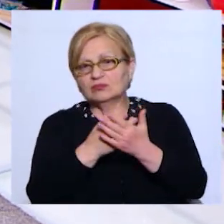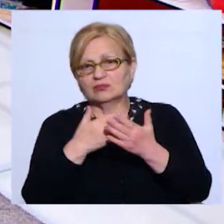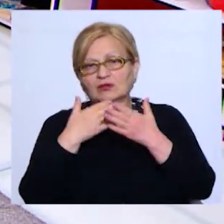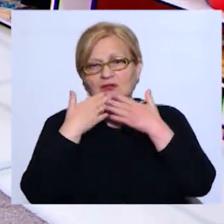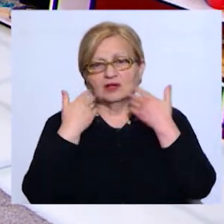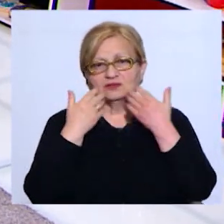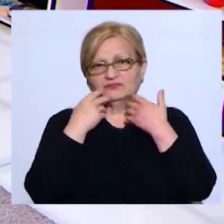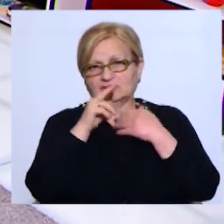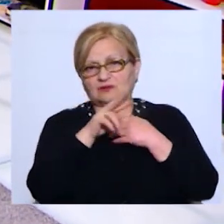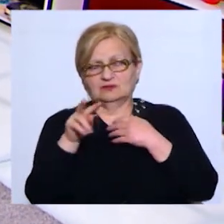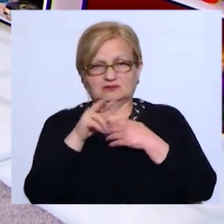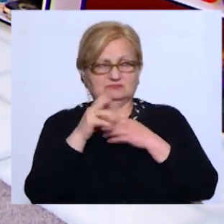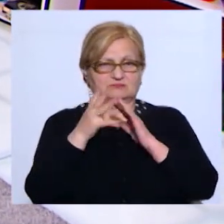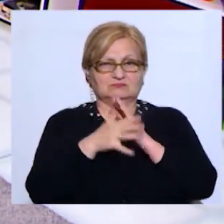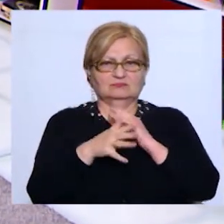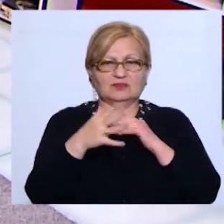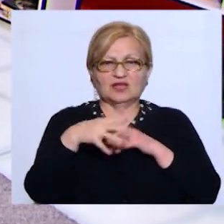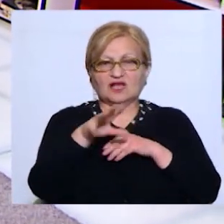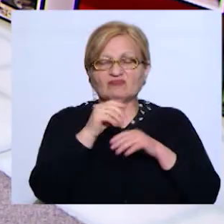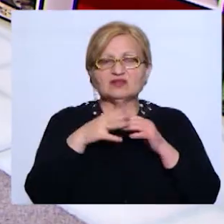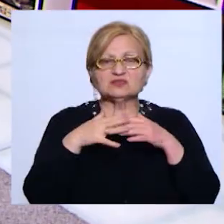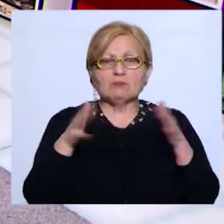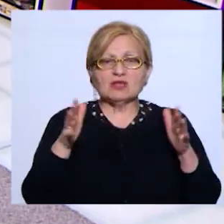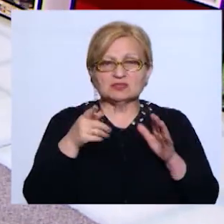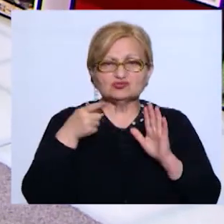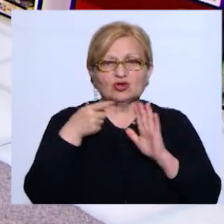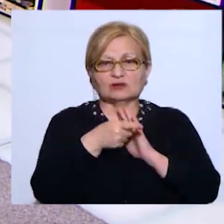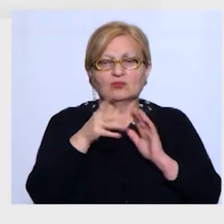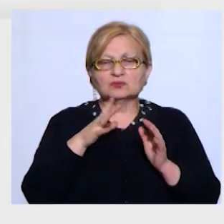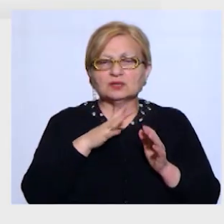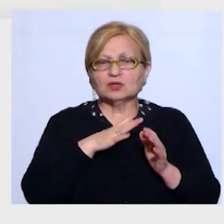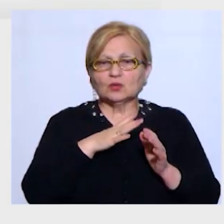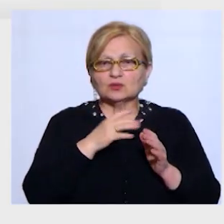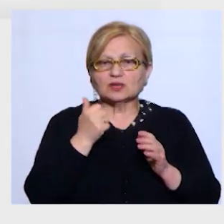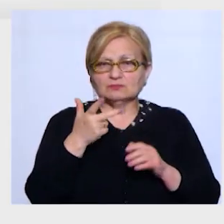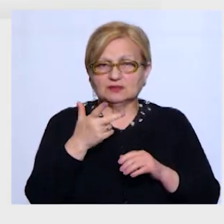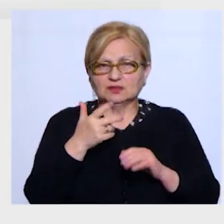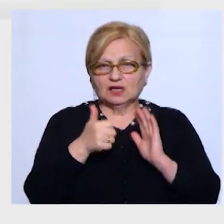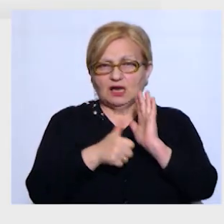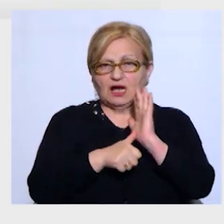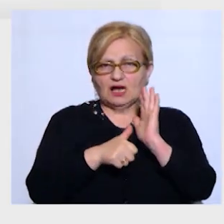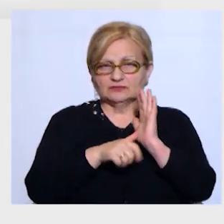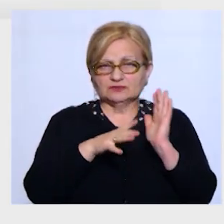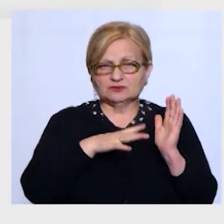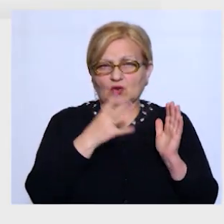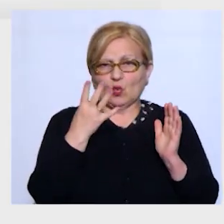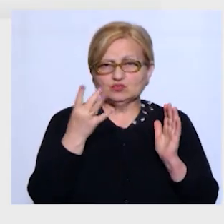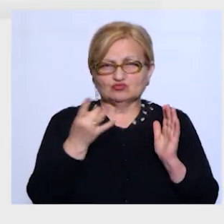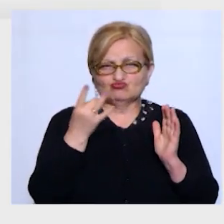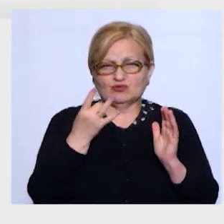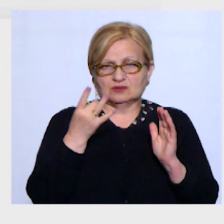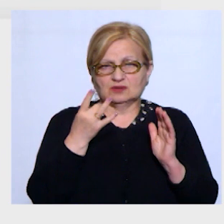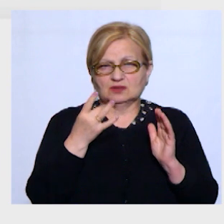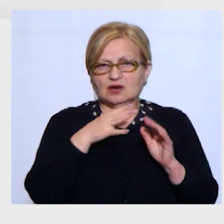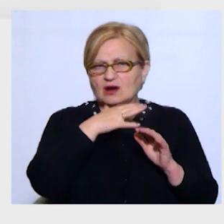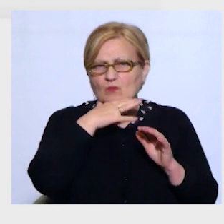პირდაპირ იკითხება, ხო? აი რა ვიტყვი, რომ ყველაზე მეტჯერ რამდენი გოლი გაიტანა? ან ნახეთ, 6 გოლი გაიტანა 4-ჯერ.